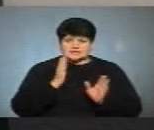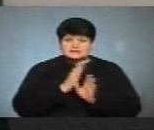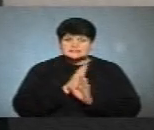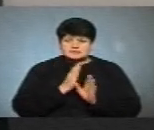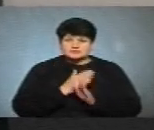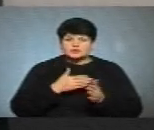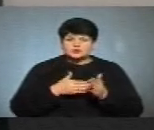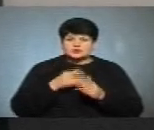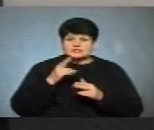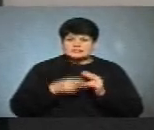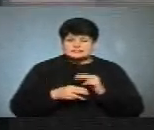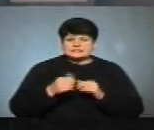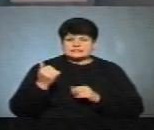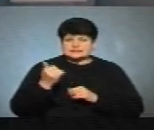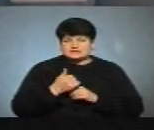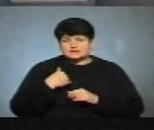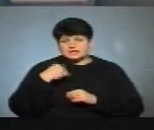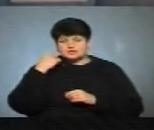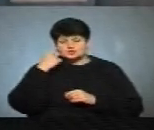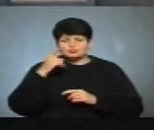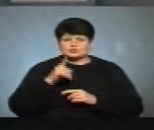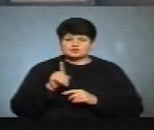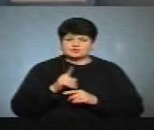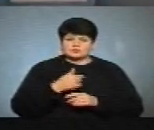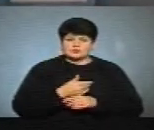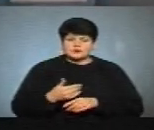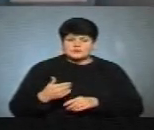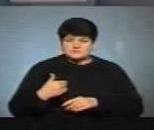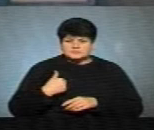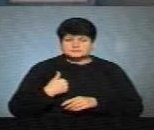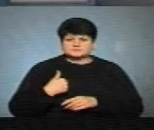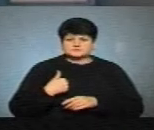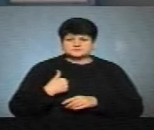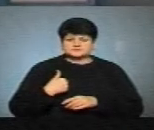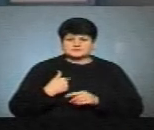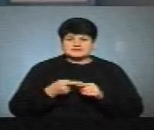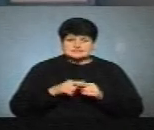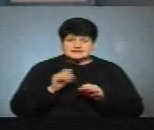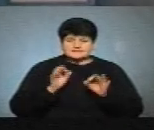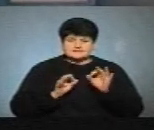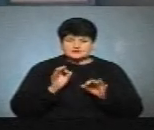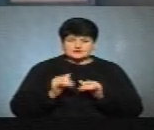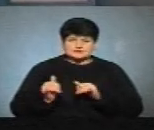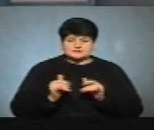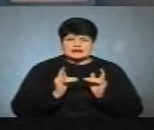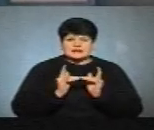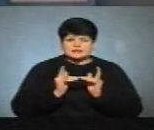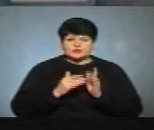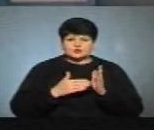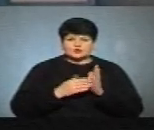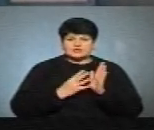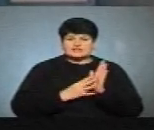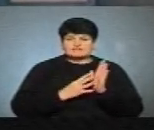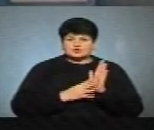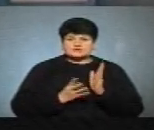до кінця тижня, я думаю, що ми доведемо цей відсоток забезпечення ліжок киснем до 90.